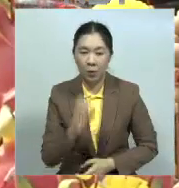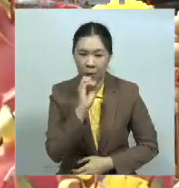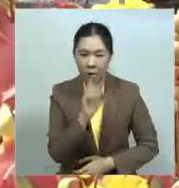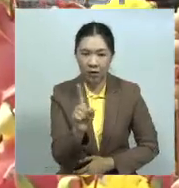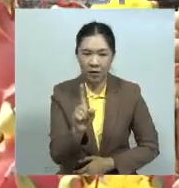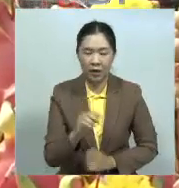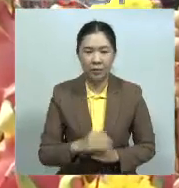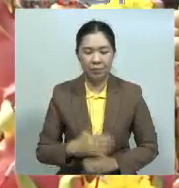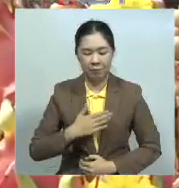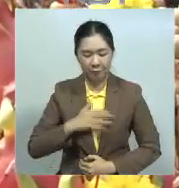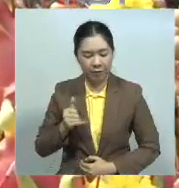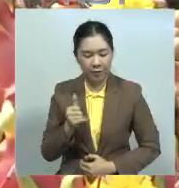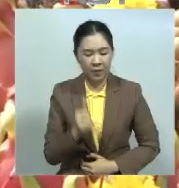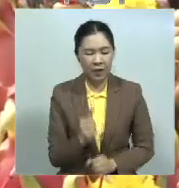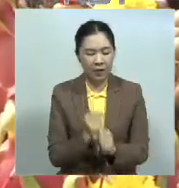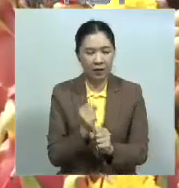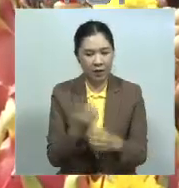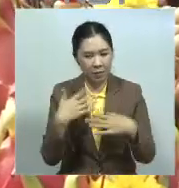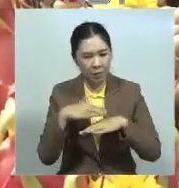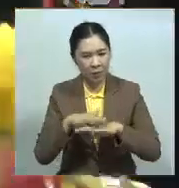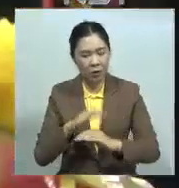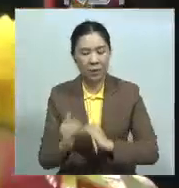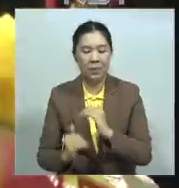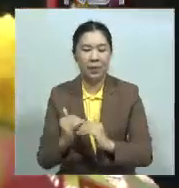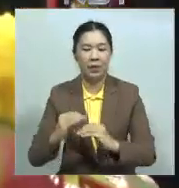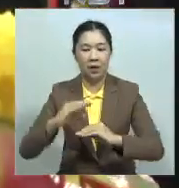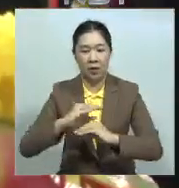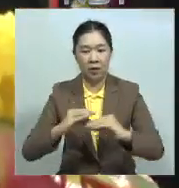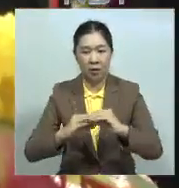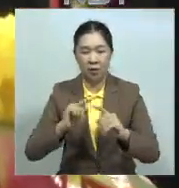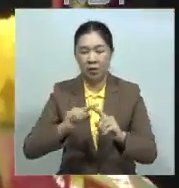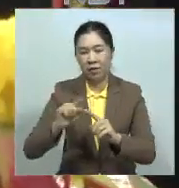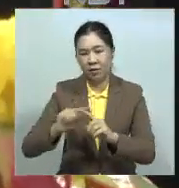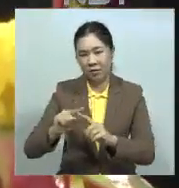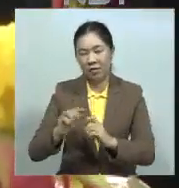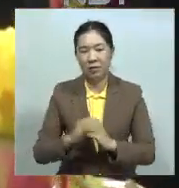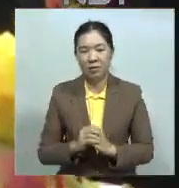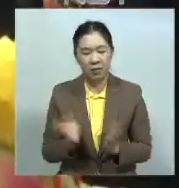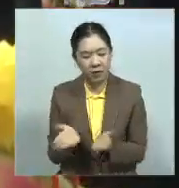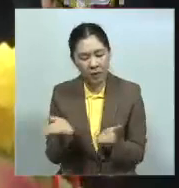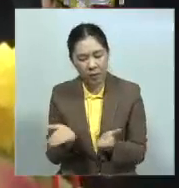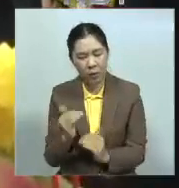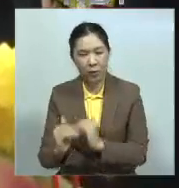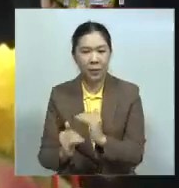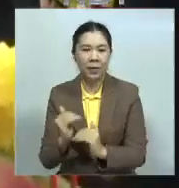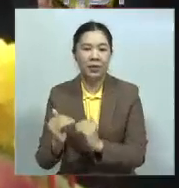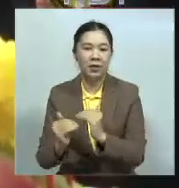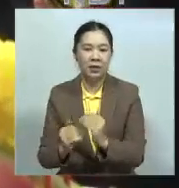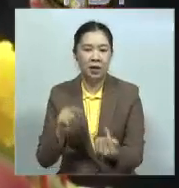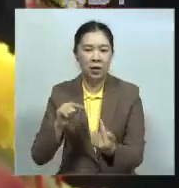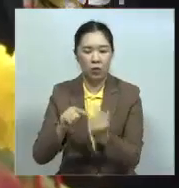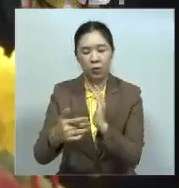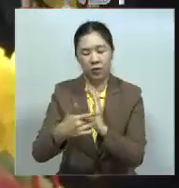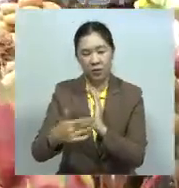ยค่ะว่าจะเข้ามาสานต่องานพัฒนาโครงสร้างพื้นฐานด้านการสื่อสารและสนับสนุนการพัฒนาโครงสร้างพื้นฐานด้านดิ